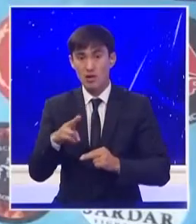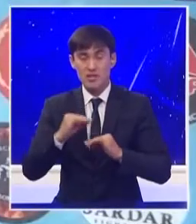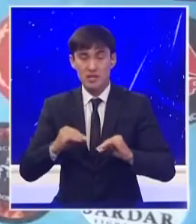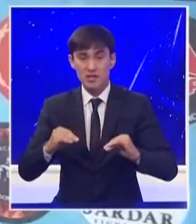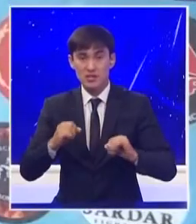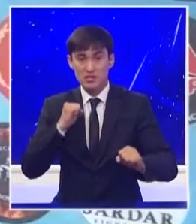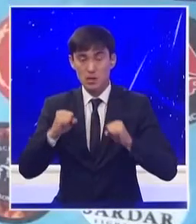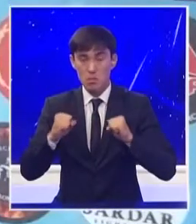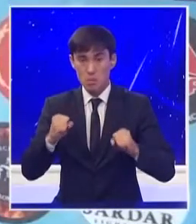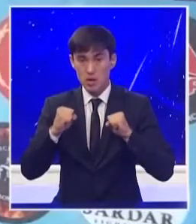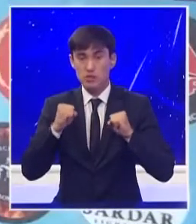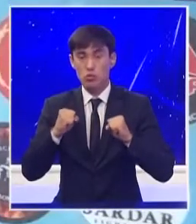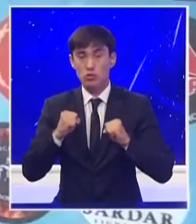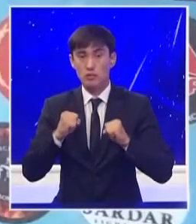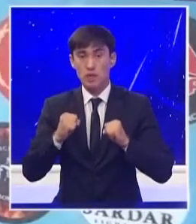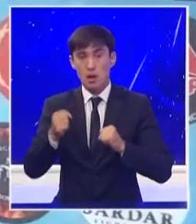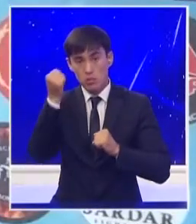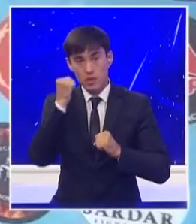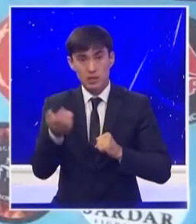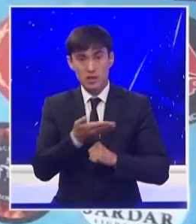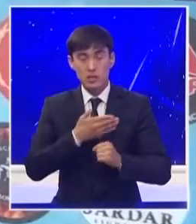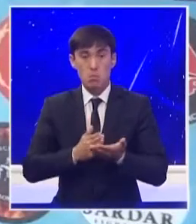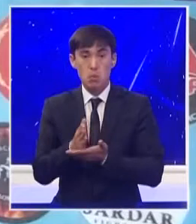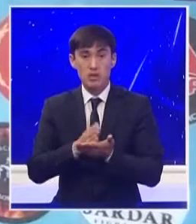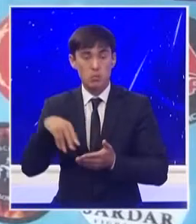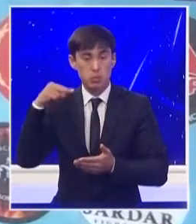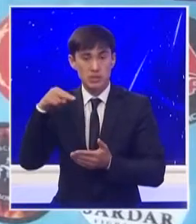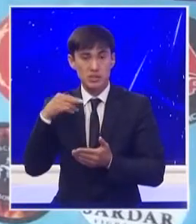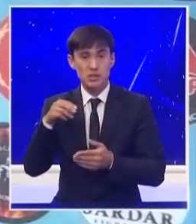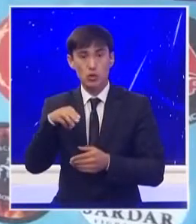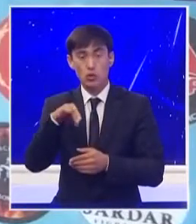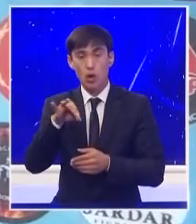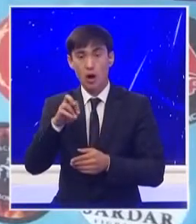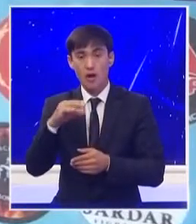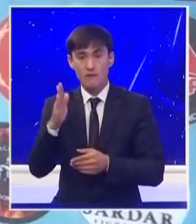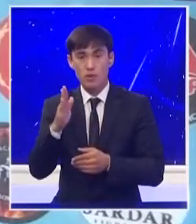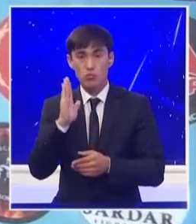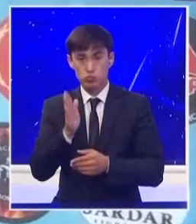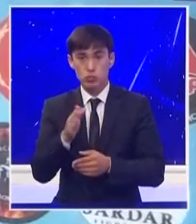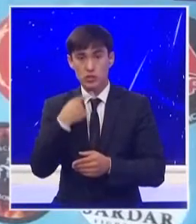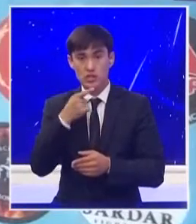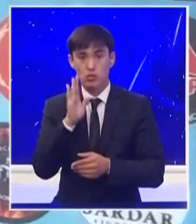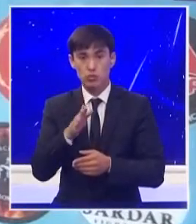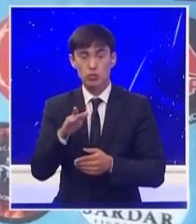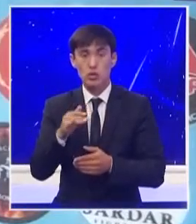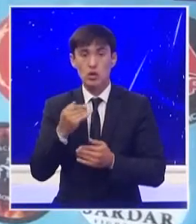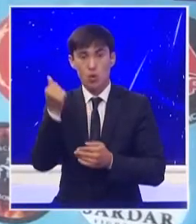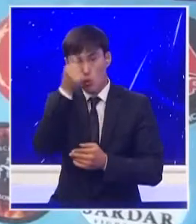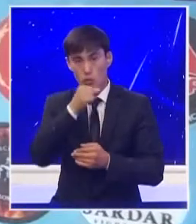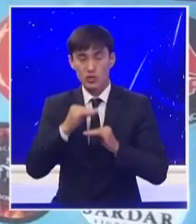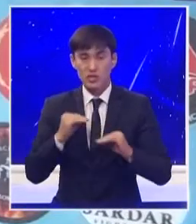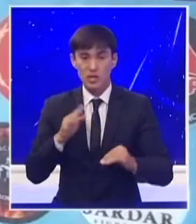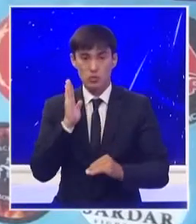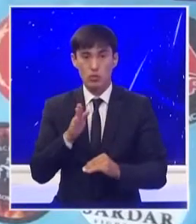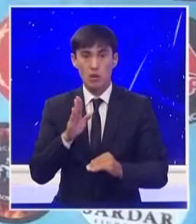массовым спортом. Ну, благодаря сейчас нашему политике, нашего президента Касым-Жомарт Кемелевич Токаеву, он же сказал, что это год детей, и